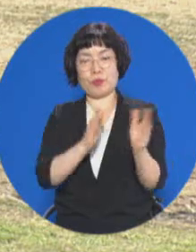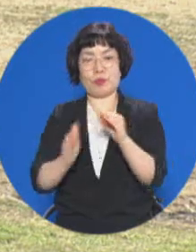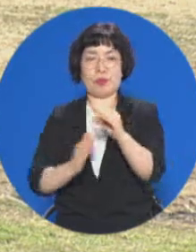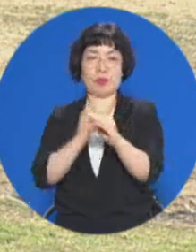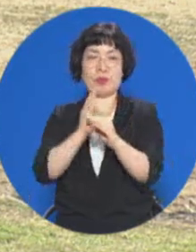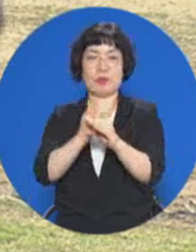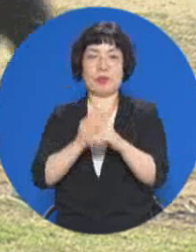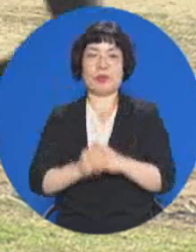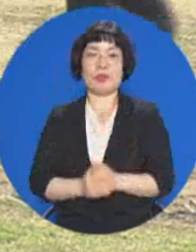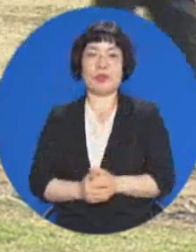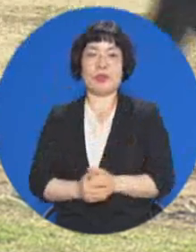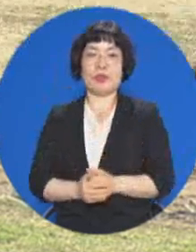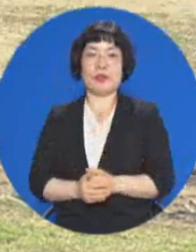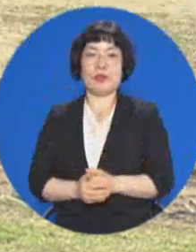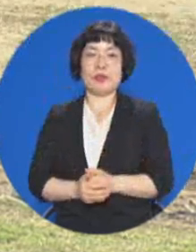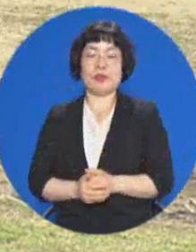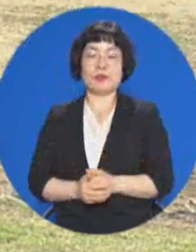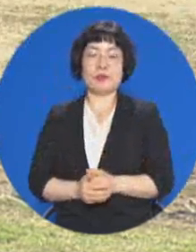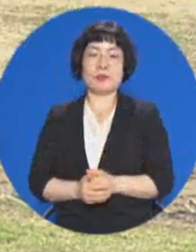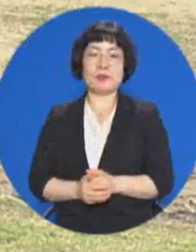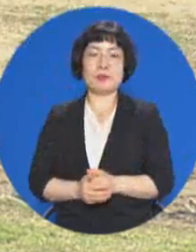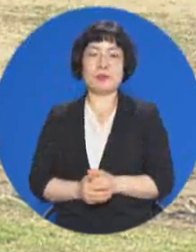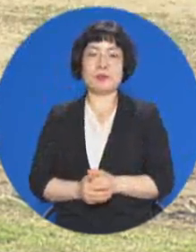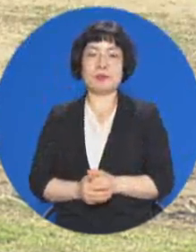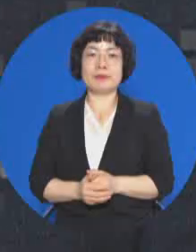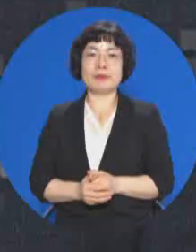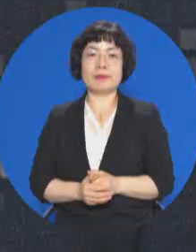있습니다. MBC 뉴스 이재원입니다.